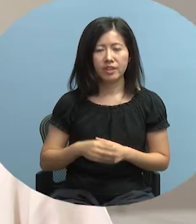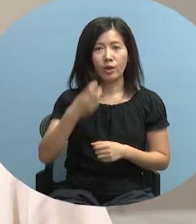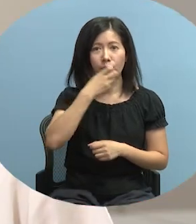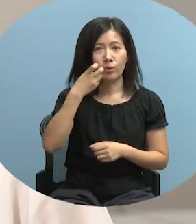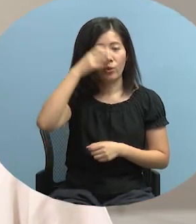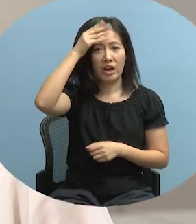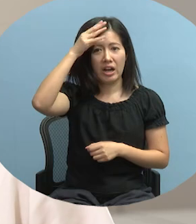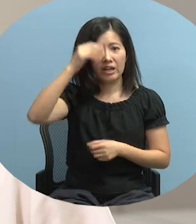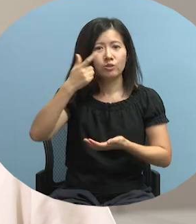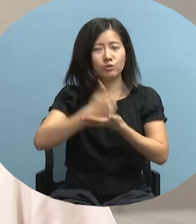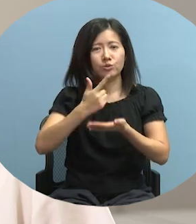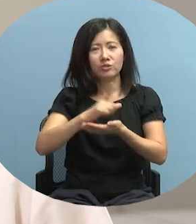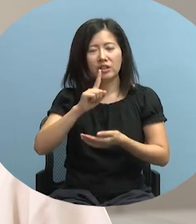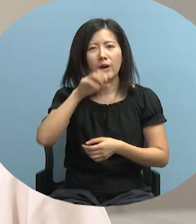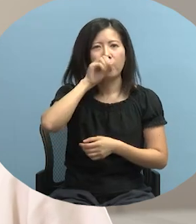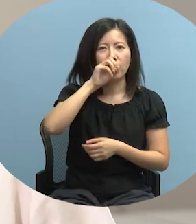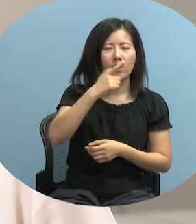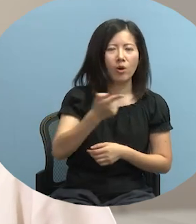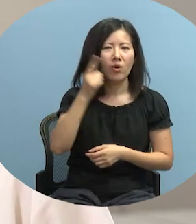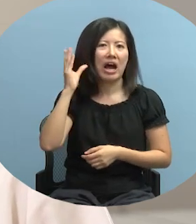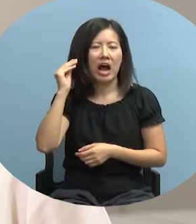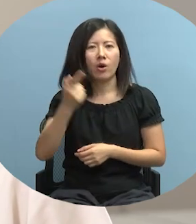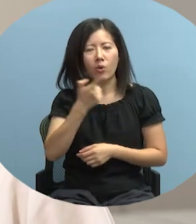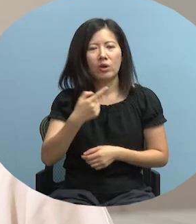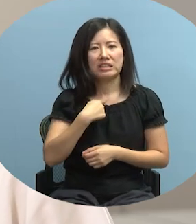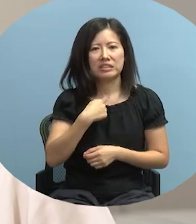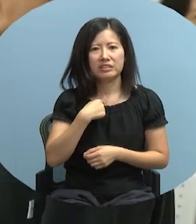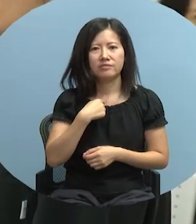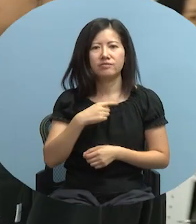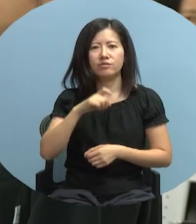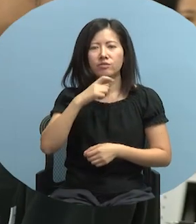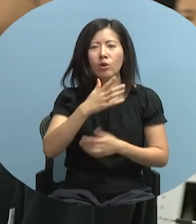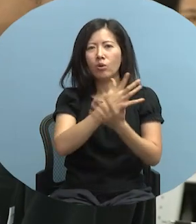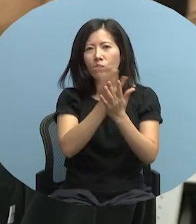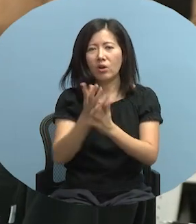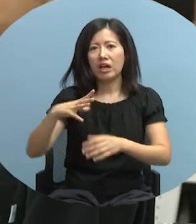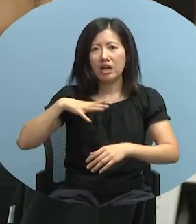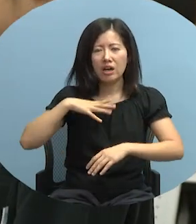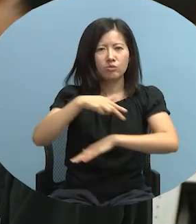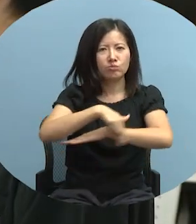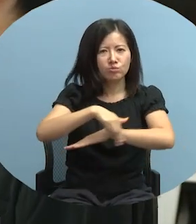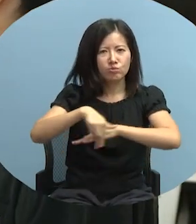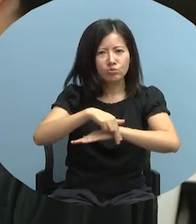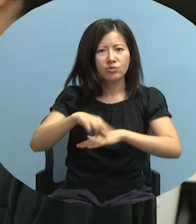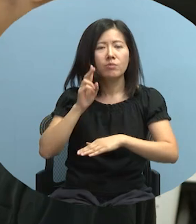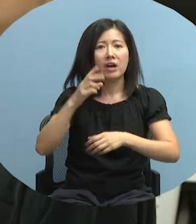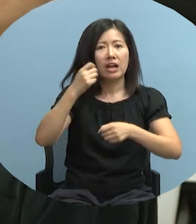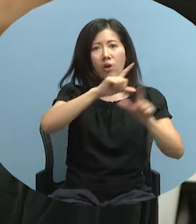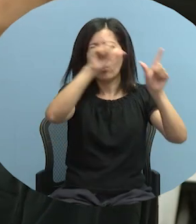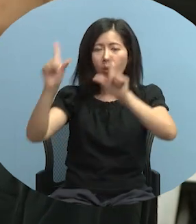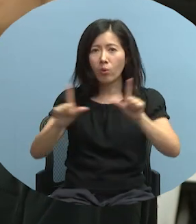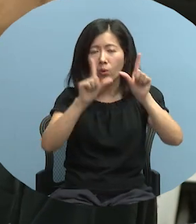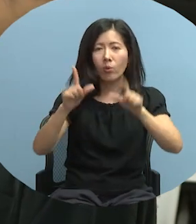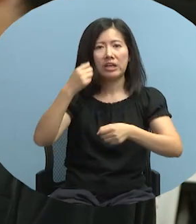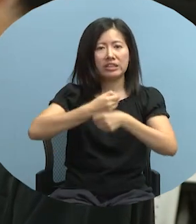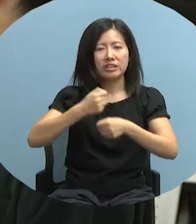我哋學任何語言咧，亦都不外乎係講多啲、聽多啲。我哋咧設計咗好多唔同嘅場景啦，有生活